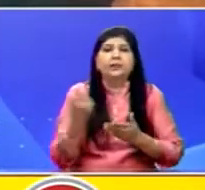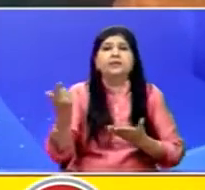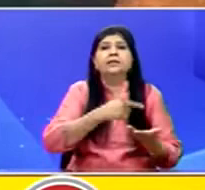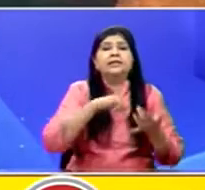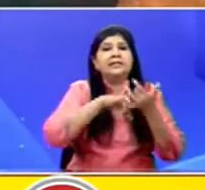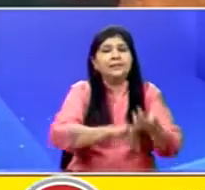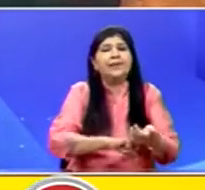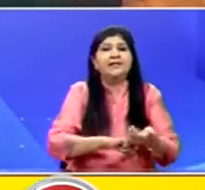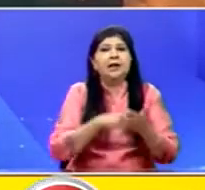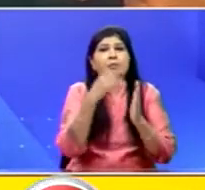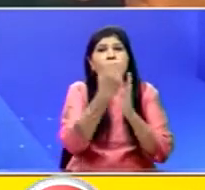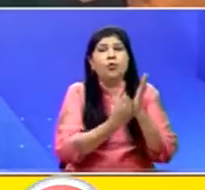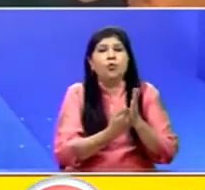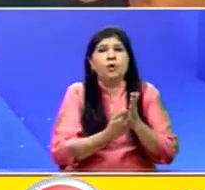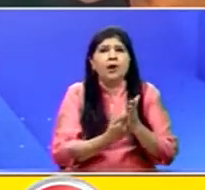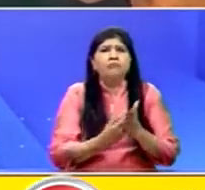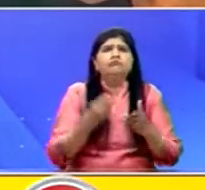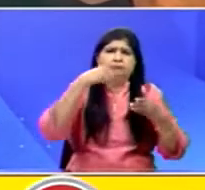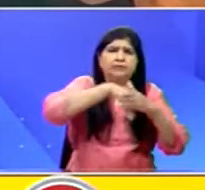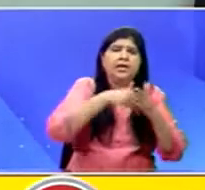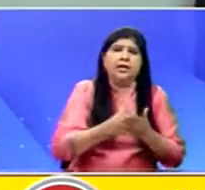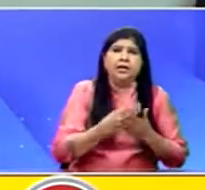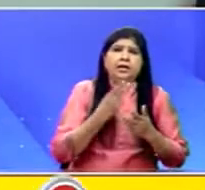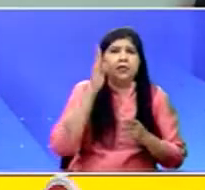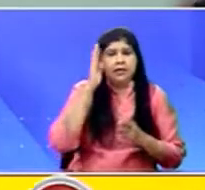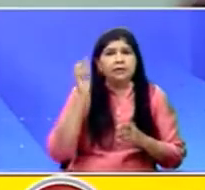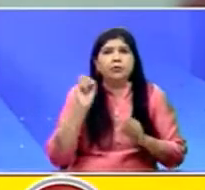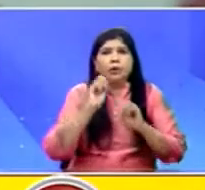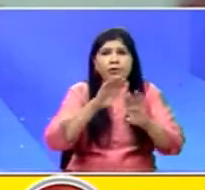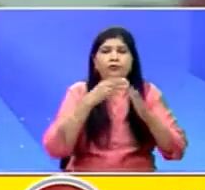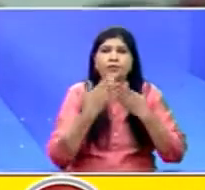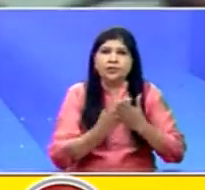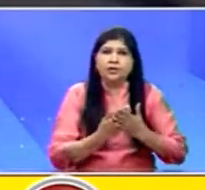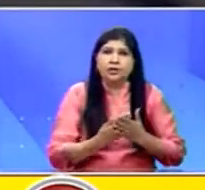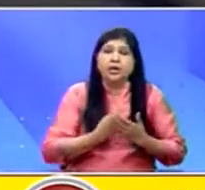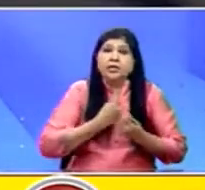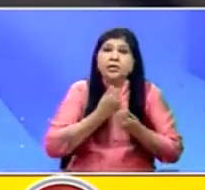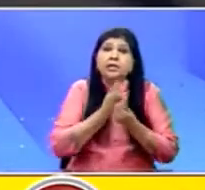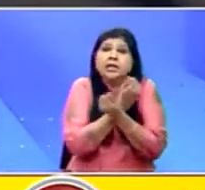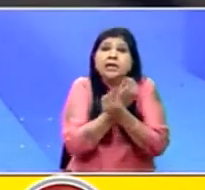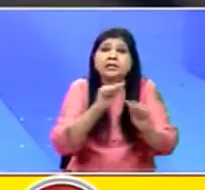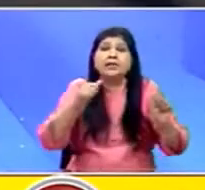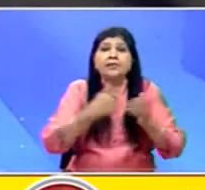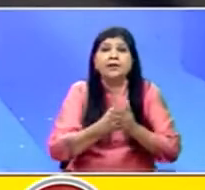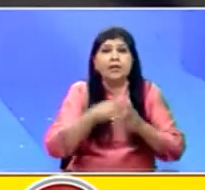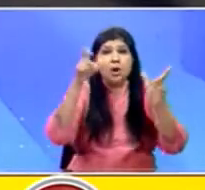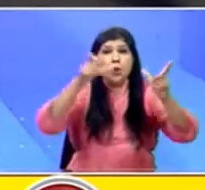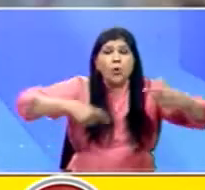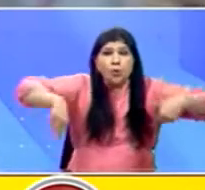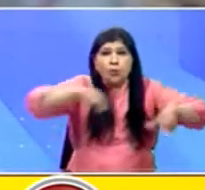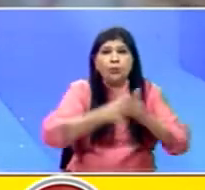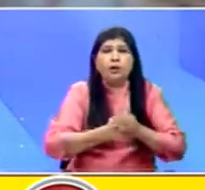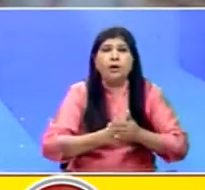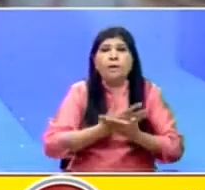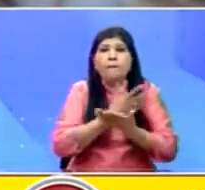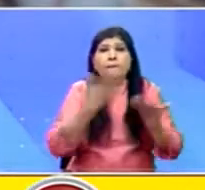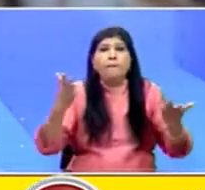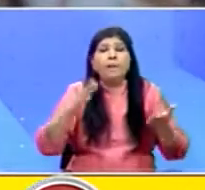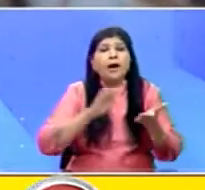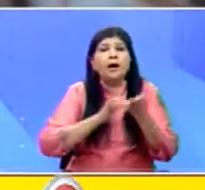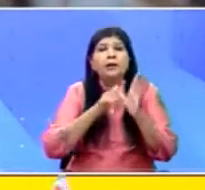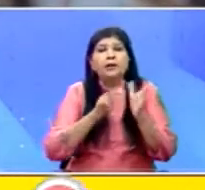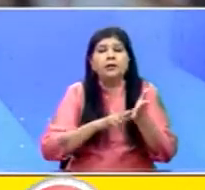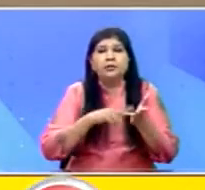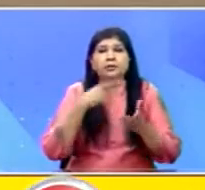विशेष कार्यक्रम की रचना भी कर सकते हैं, ताकि आजादी के जंग के इन महानायकों के